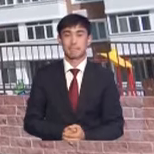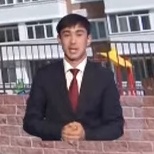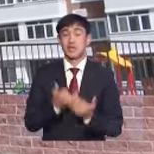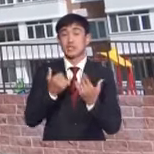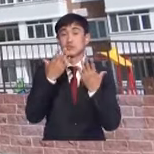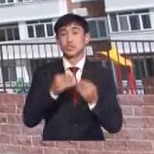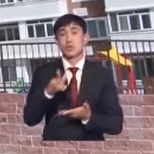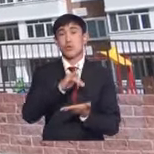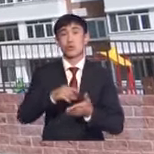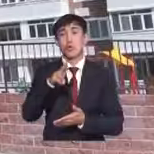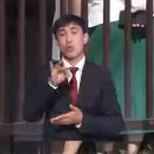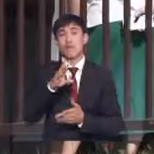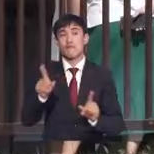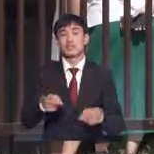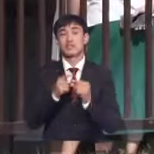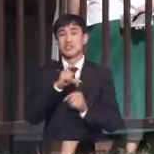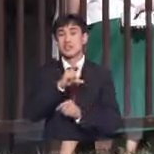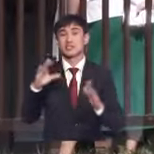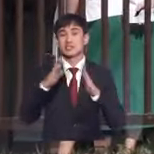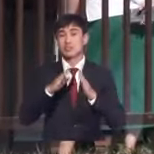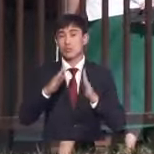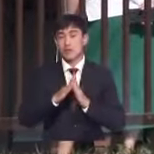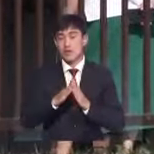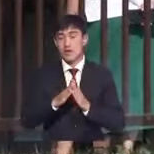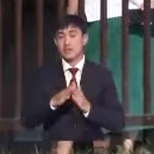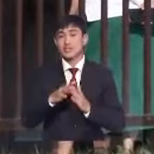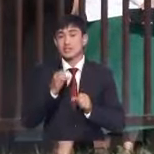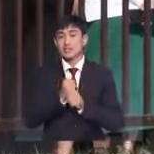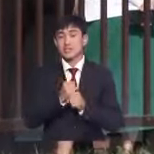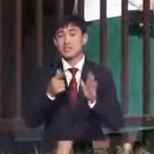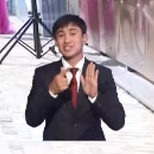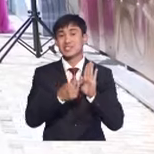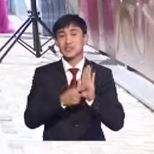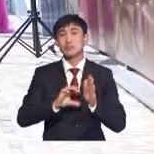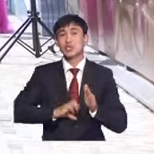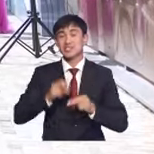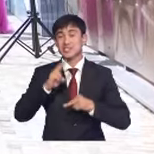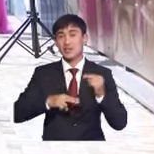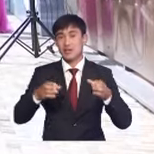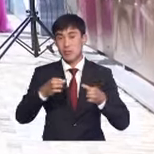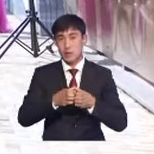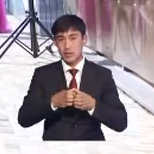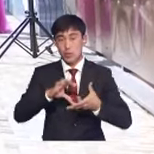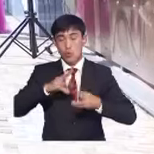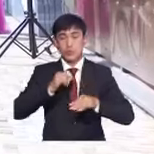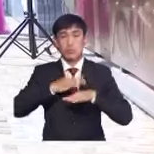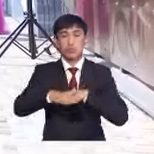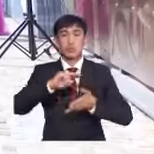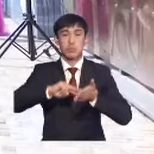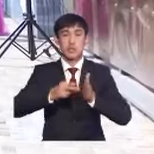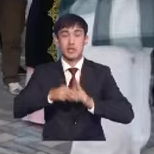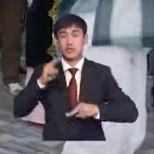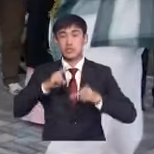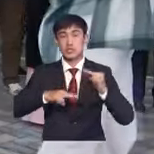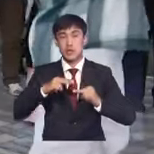на сегодня в городе Кунаев возведением многоквартирных жилых домов занимается порядка 7 частных строительных компаний. Общая площадь планируемого